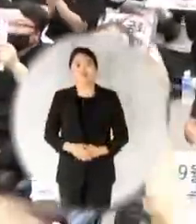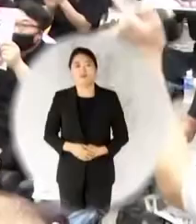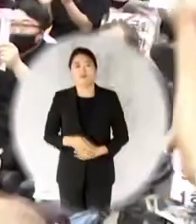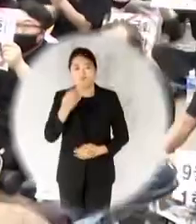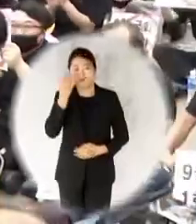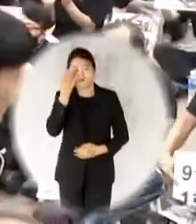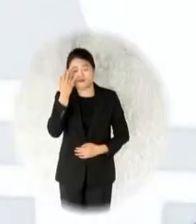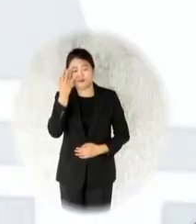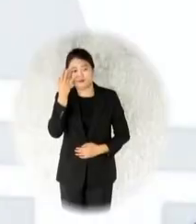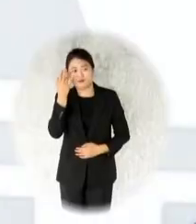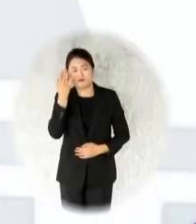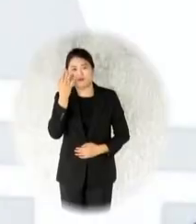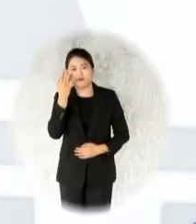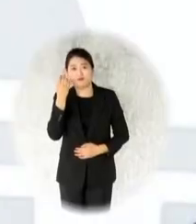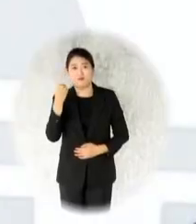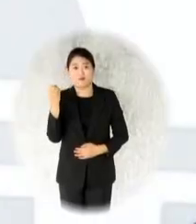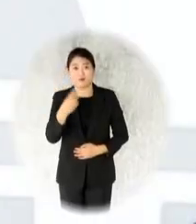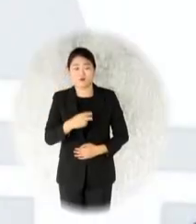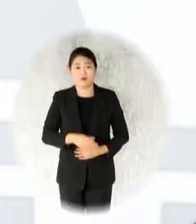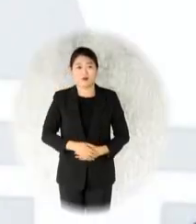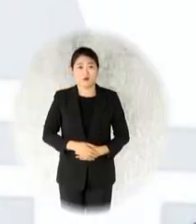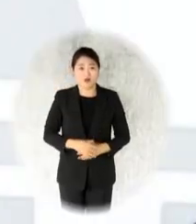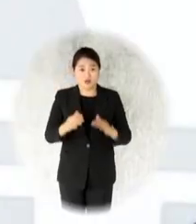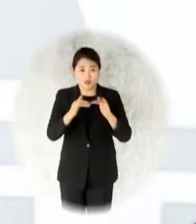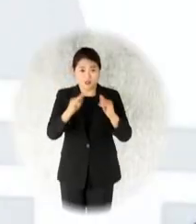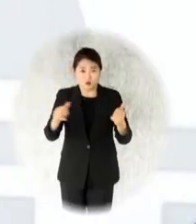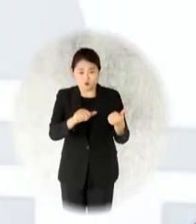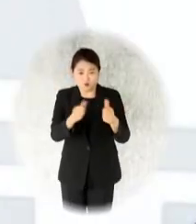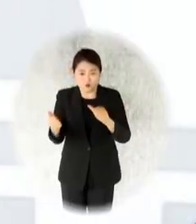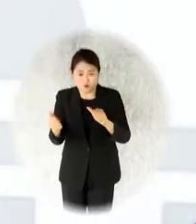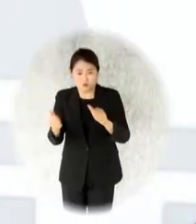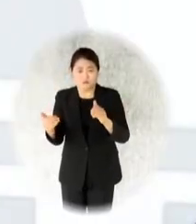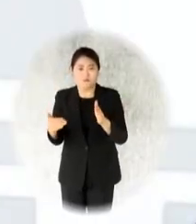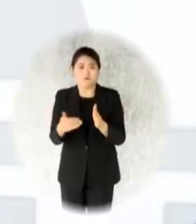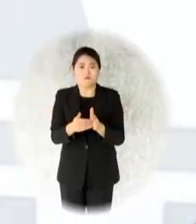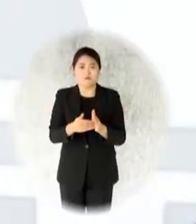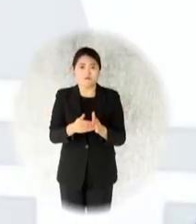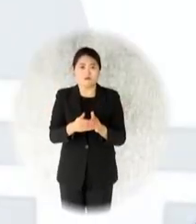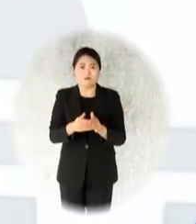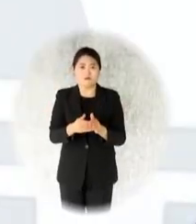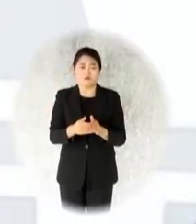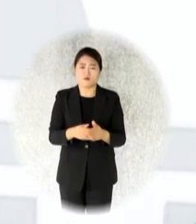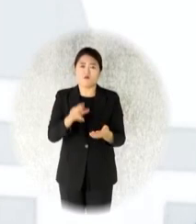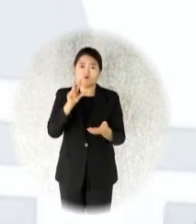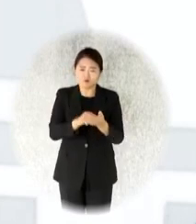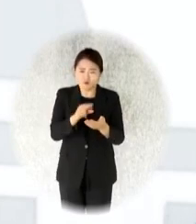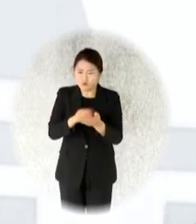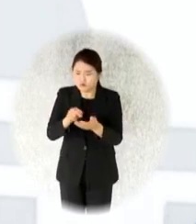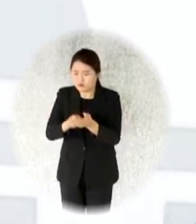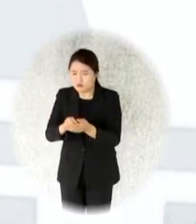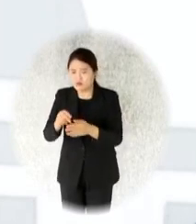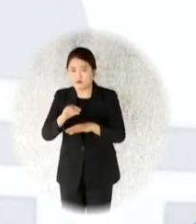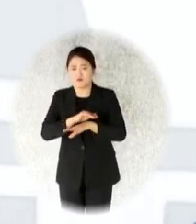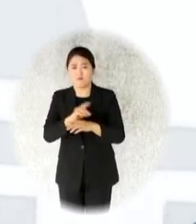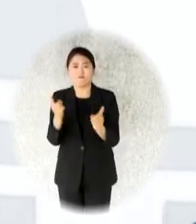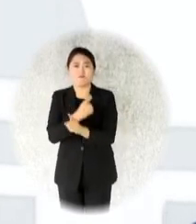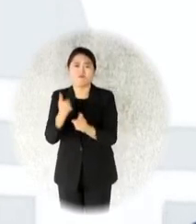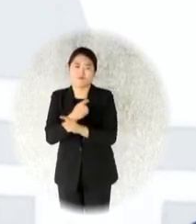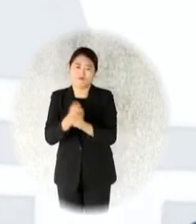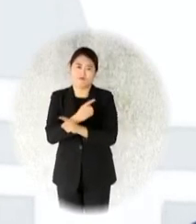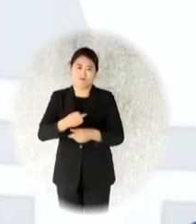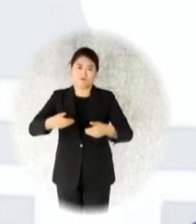그리고 이제는 사람을 죽게 만드는 자금의 현실을 바꾸자고 아니 박고해야 한다고